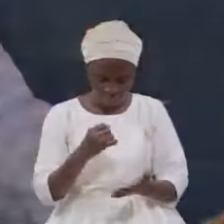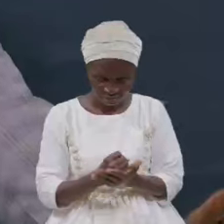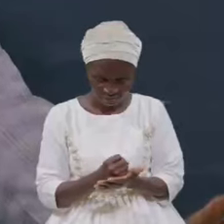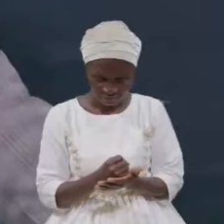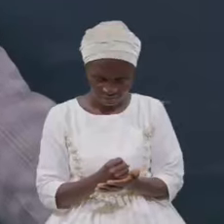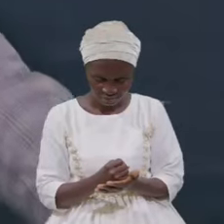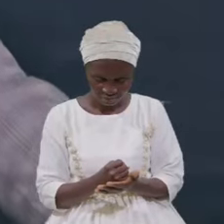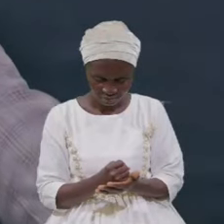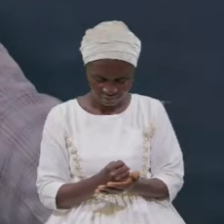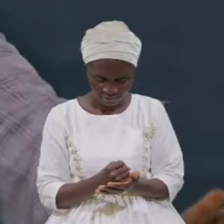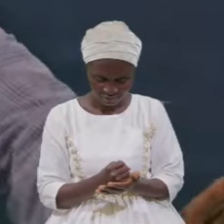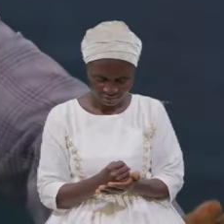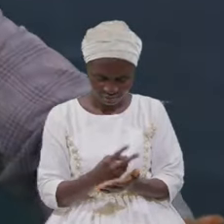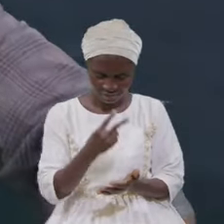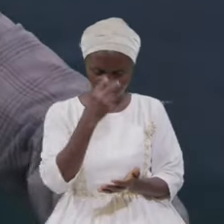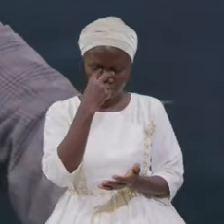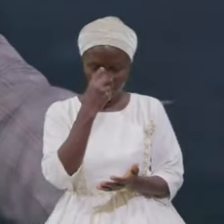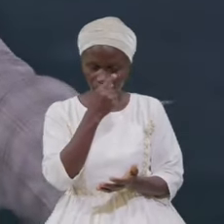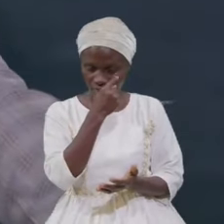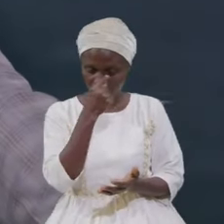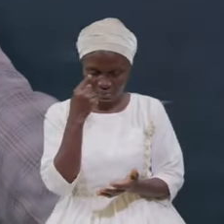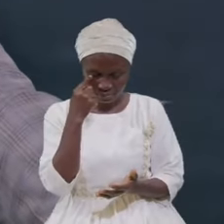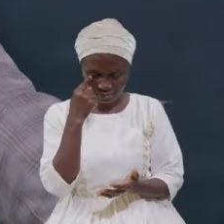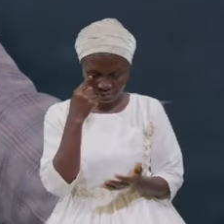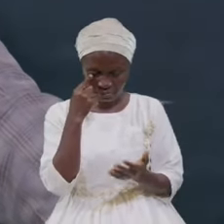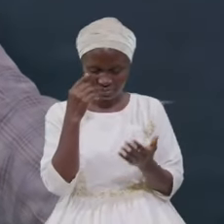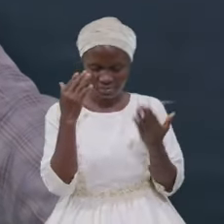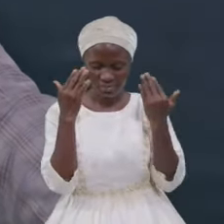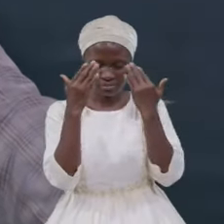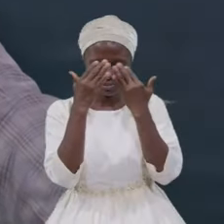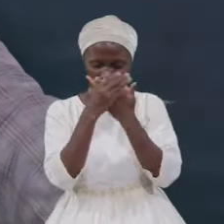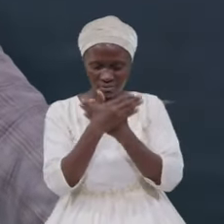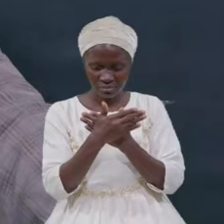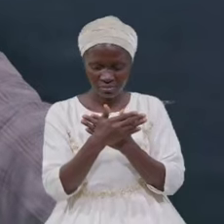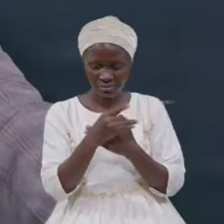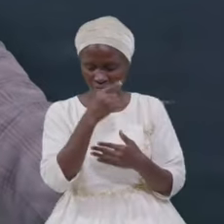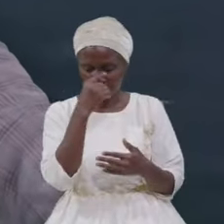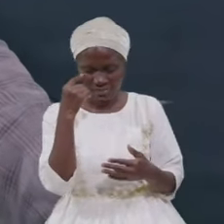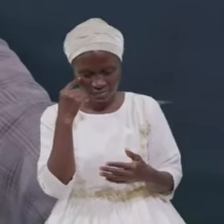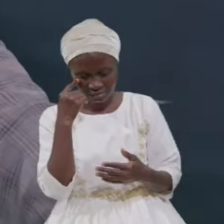Ah, les yeux aveugles, affaiblés, glaucome, cataracte,